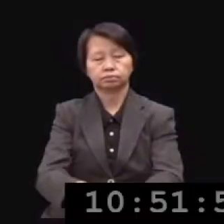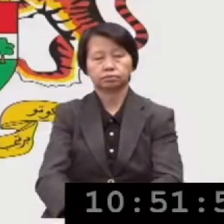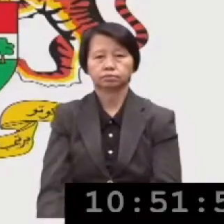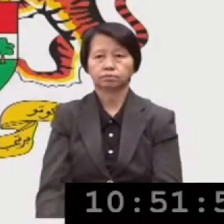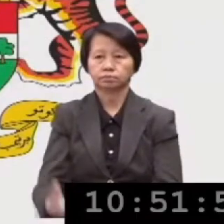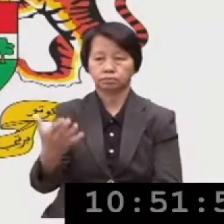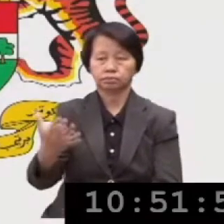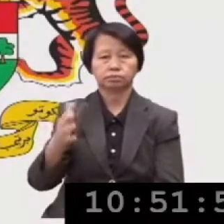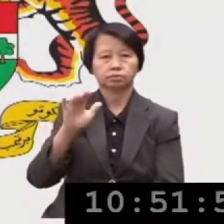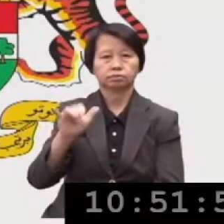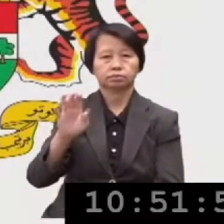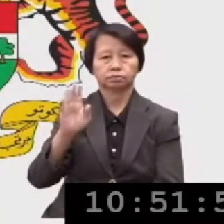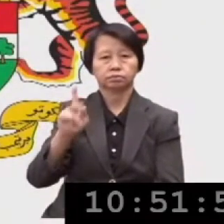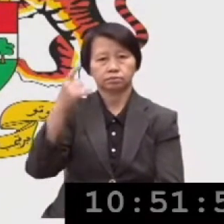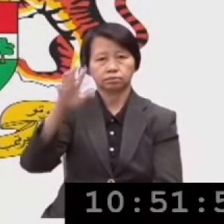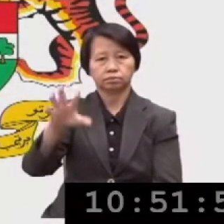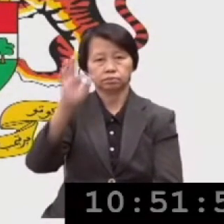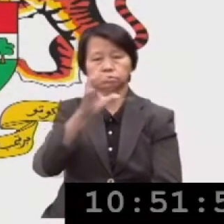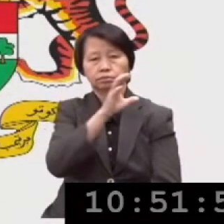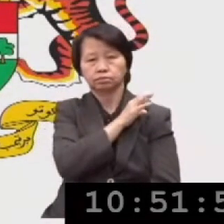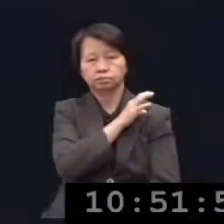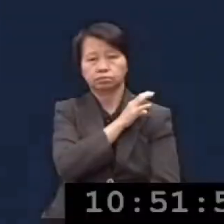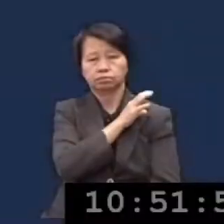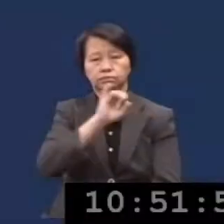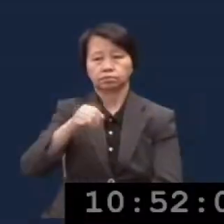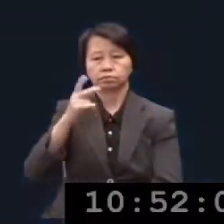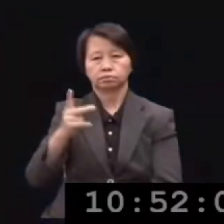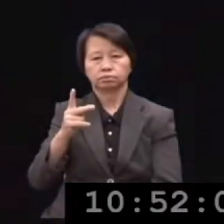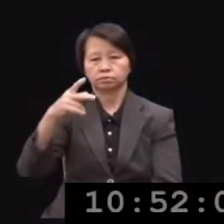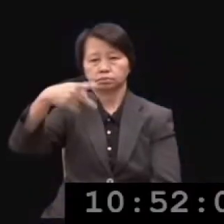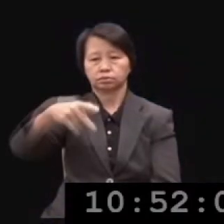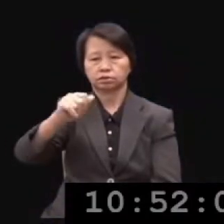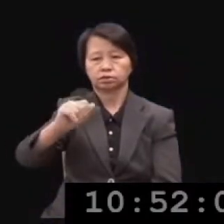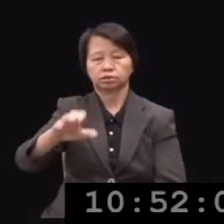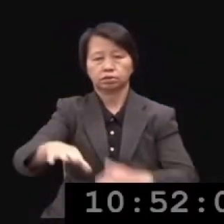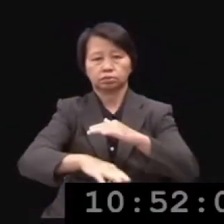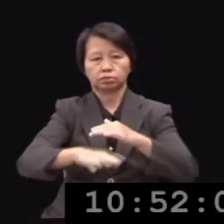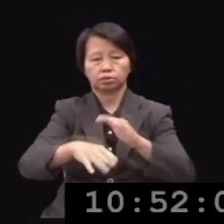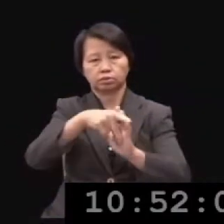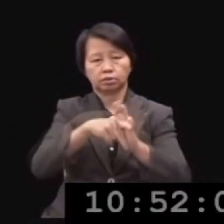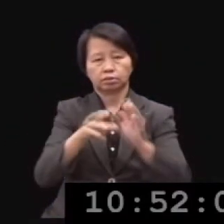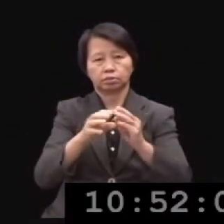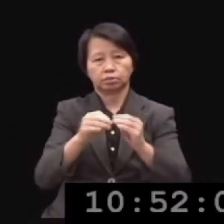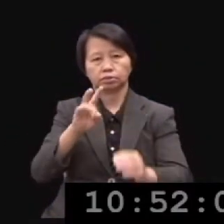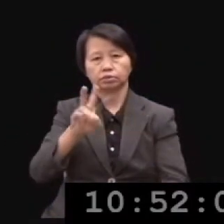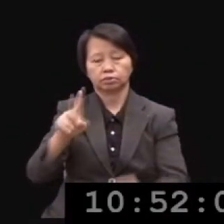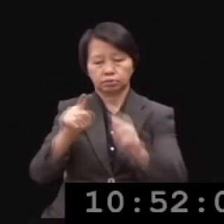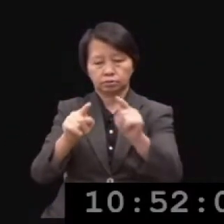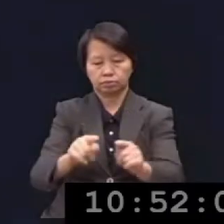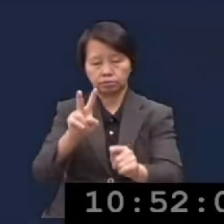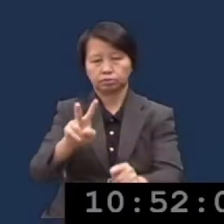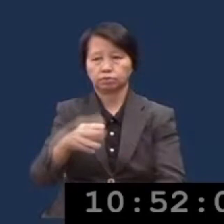menteri akan mencadangkan usul untuk memilih pengurus si Dana pengurus kira-kira uang di bawah peraturan masyarakat 72